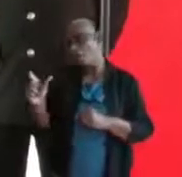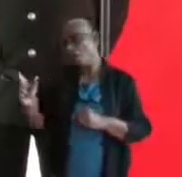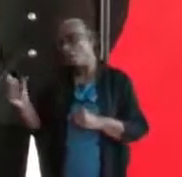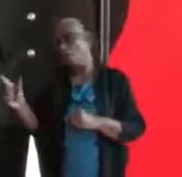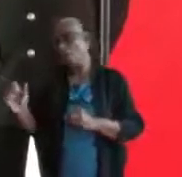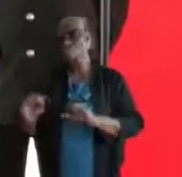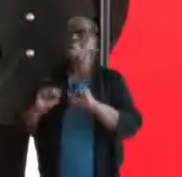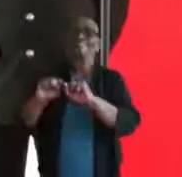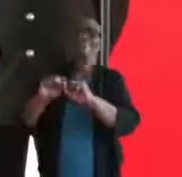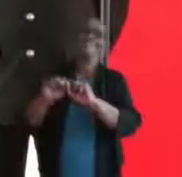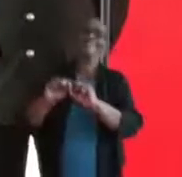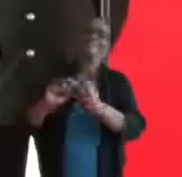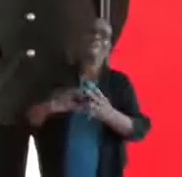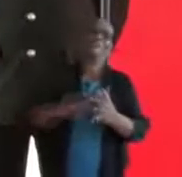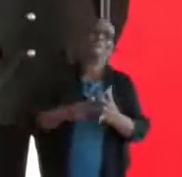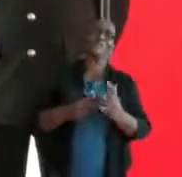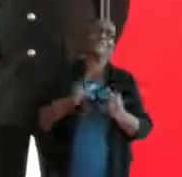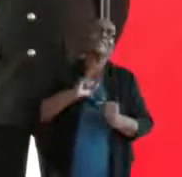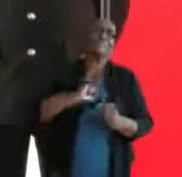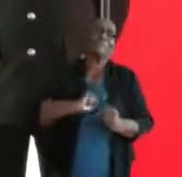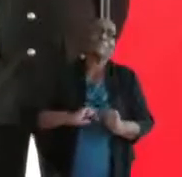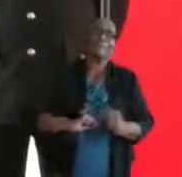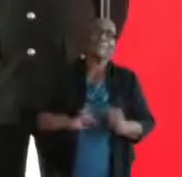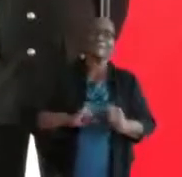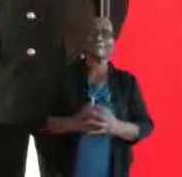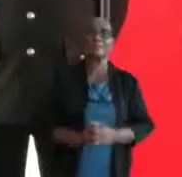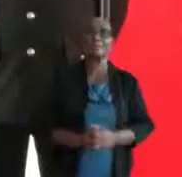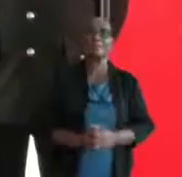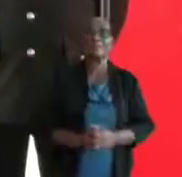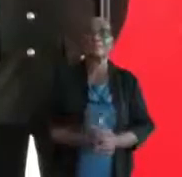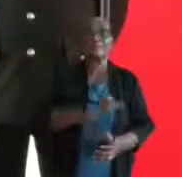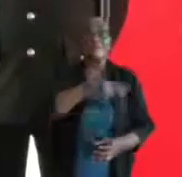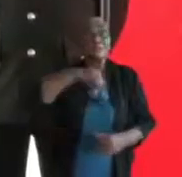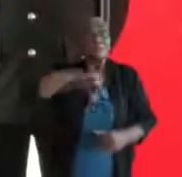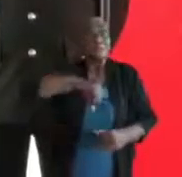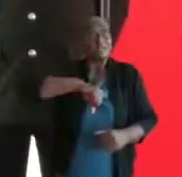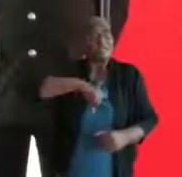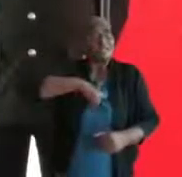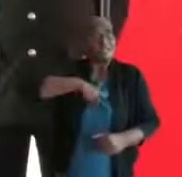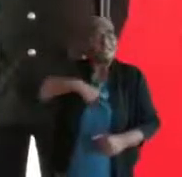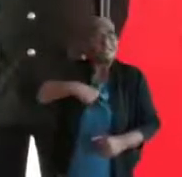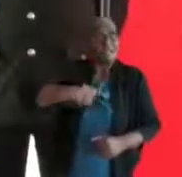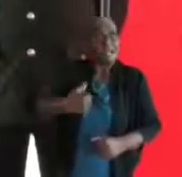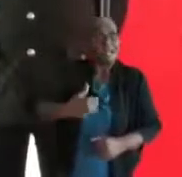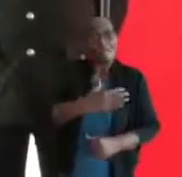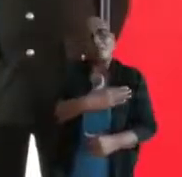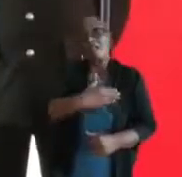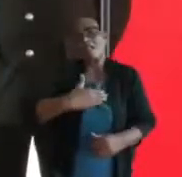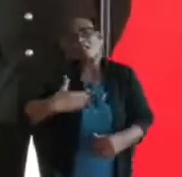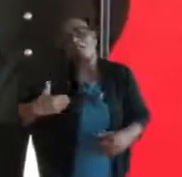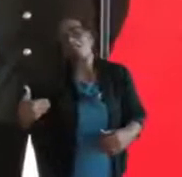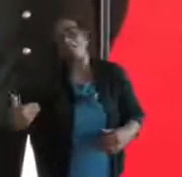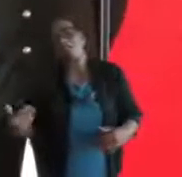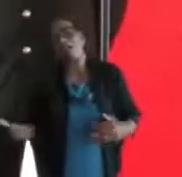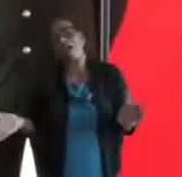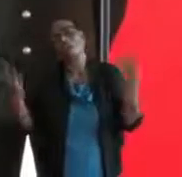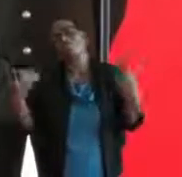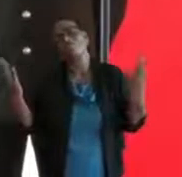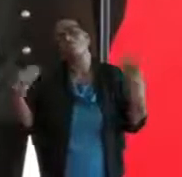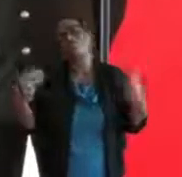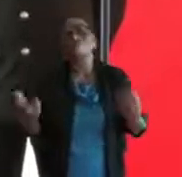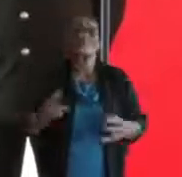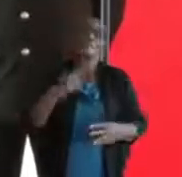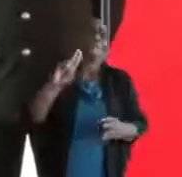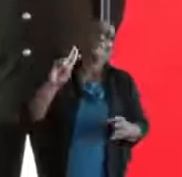oppositie ten spijt ze hebben onszelf en long hot summer beloofd